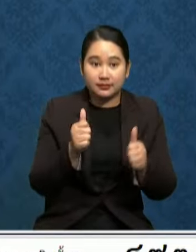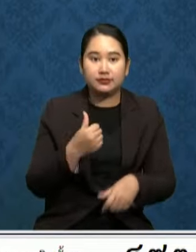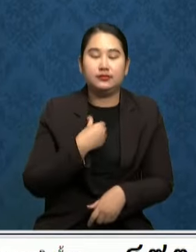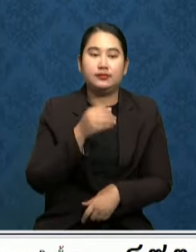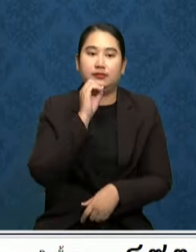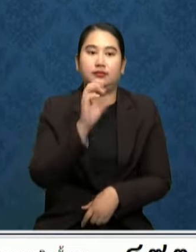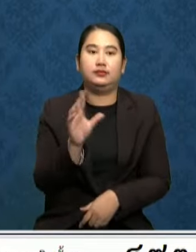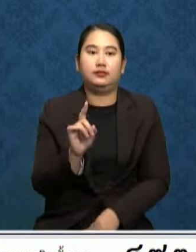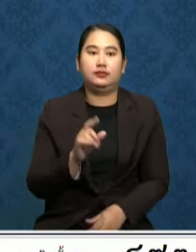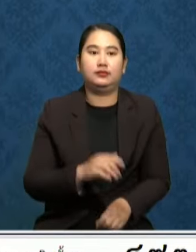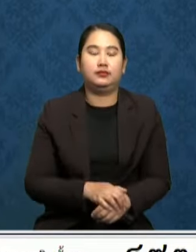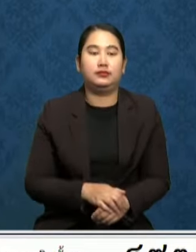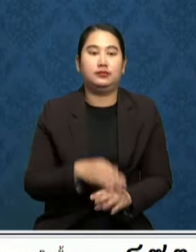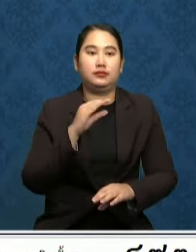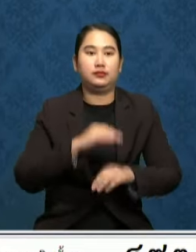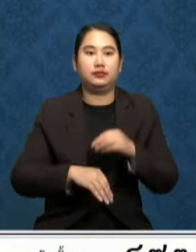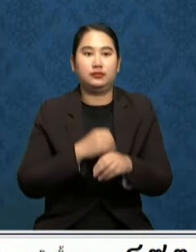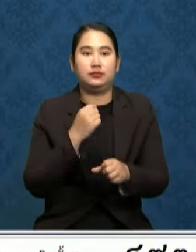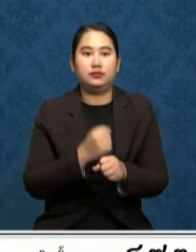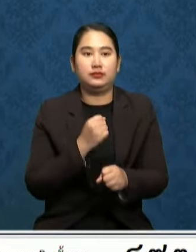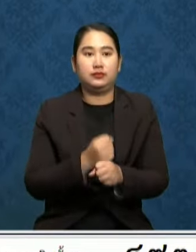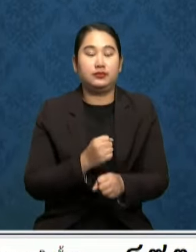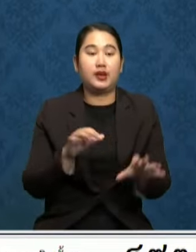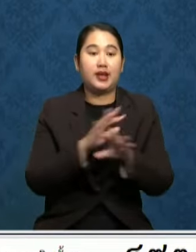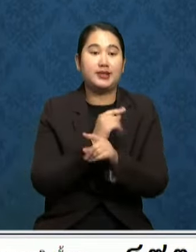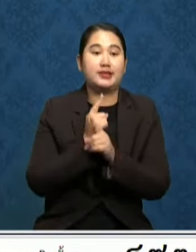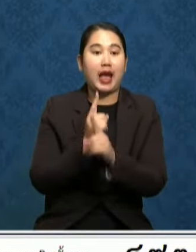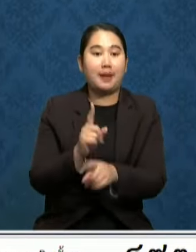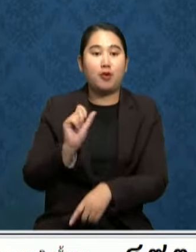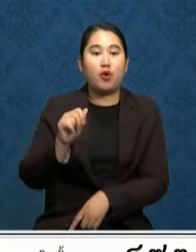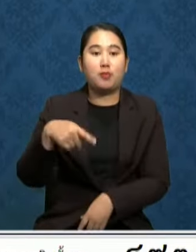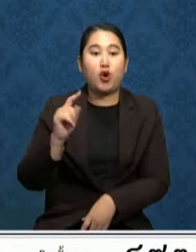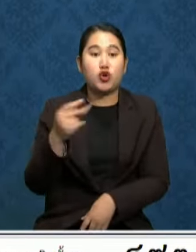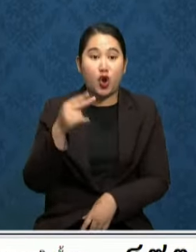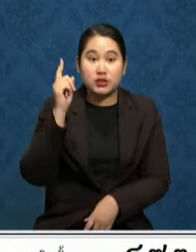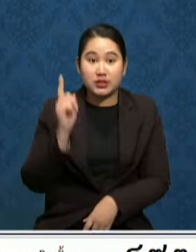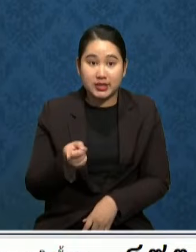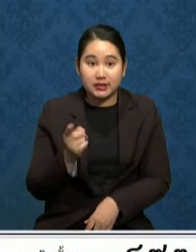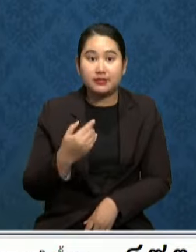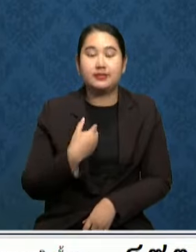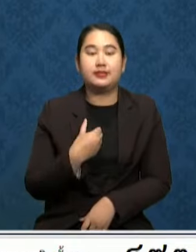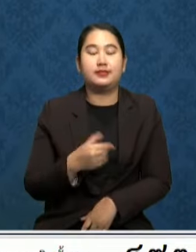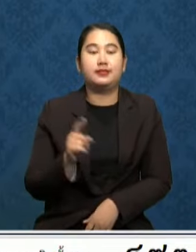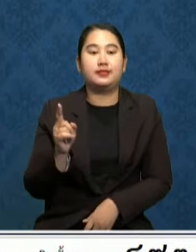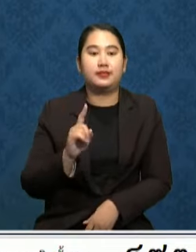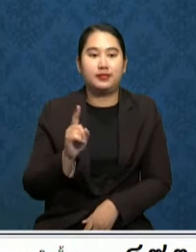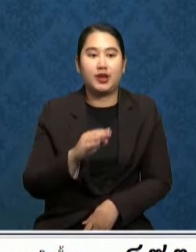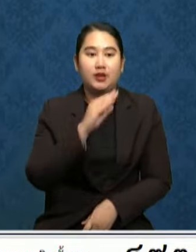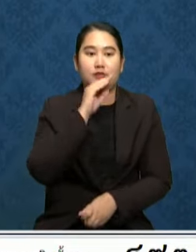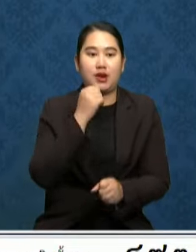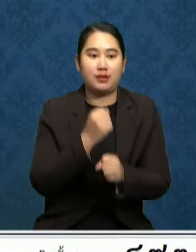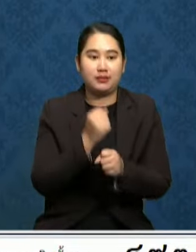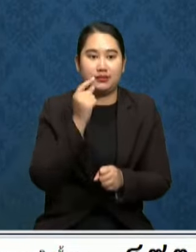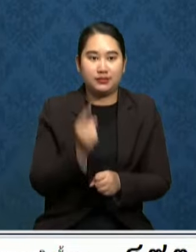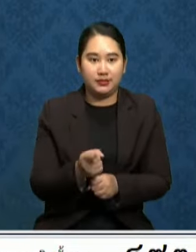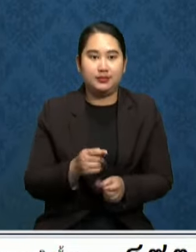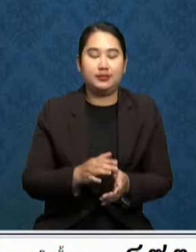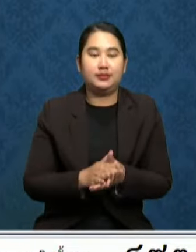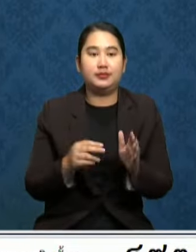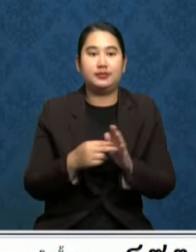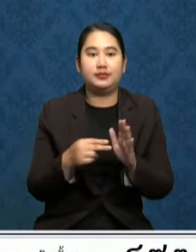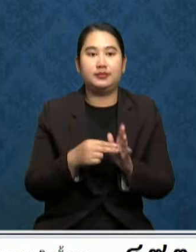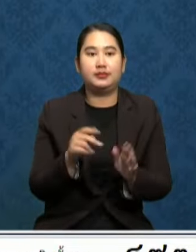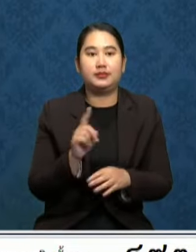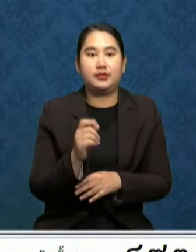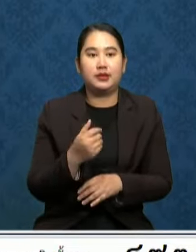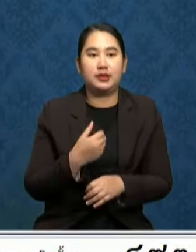าโรงการททำตามคามต้คของท้องถ่นจงหรอไม่ถ้หากว่าเป็การทำตามคามต้องการขทองถ่นจริงทำไม